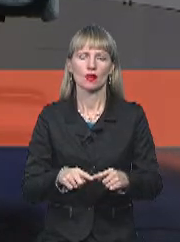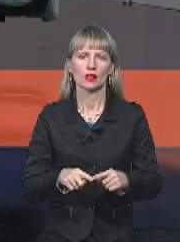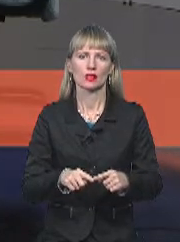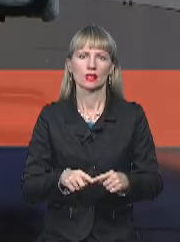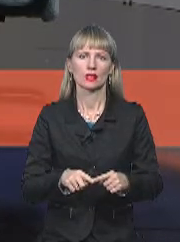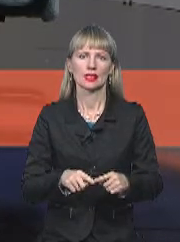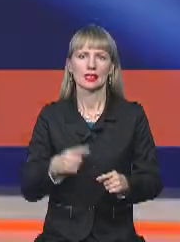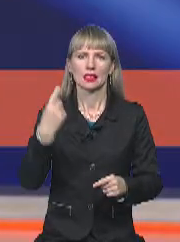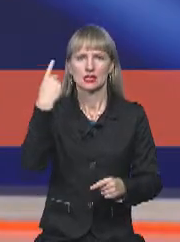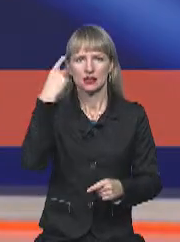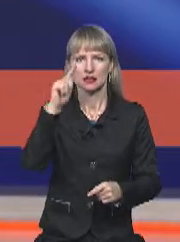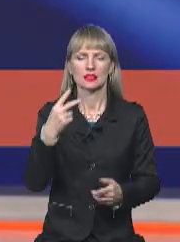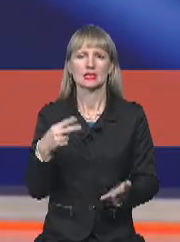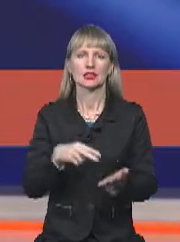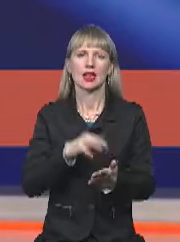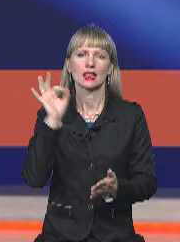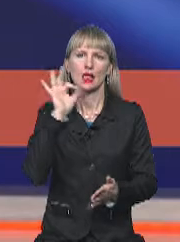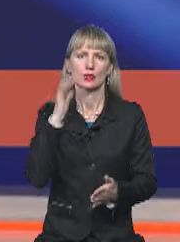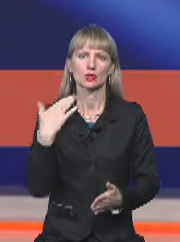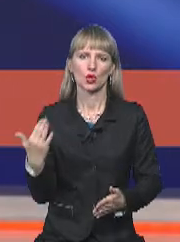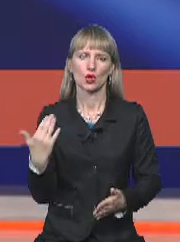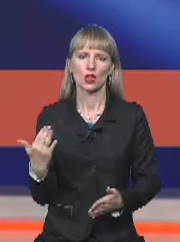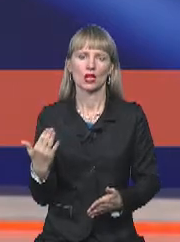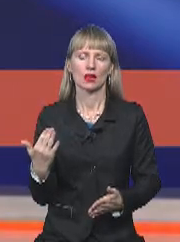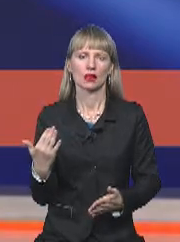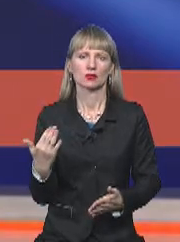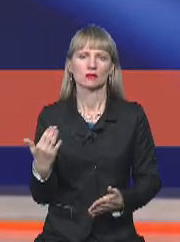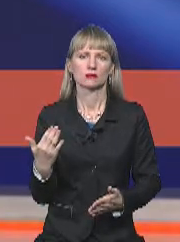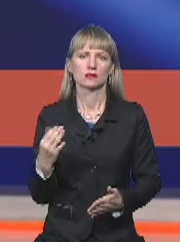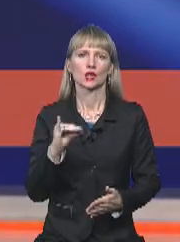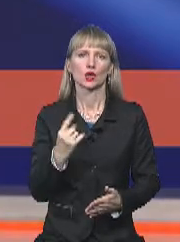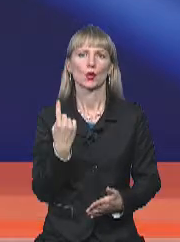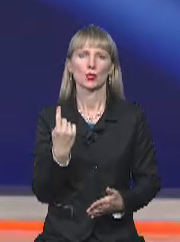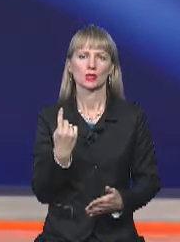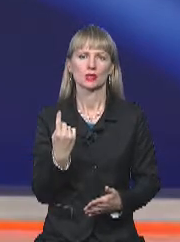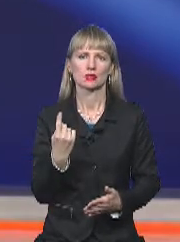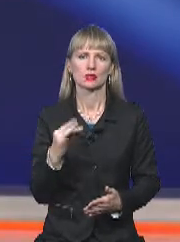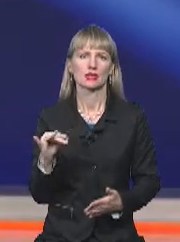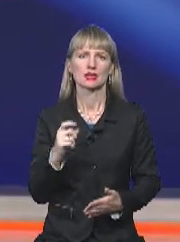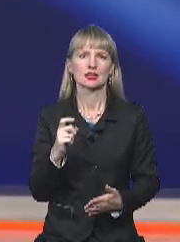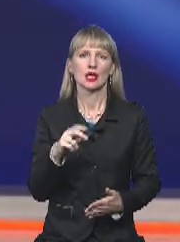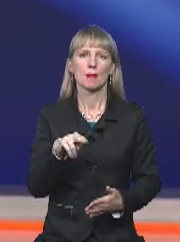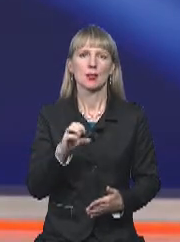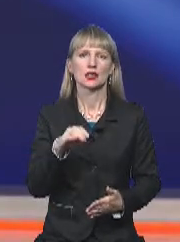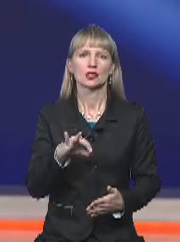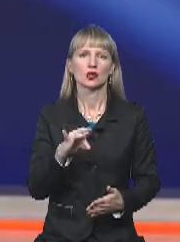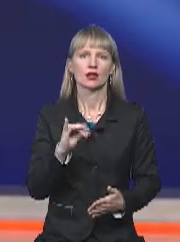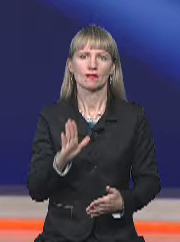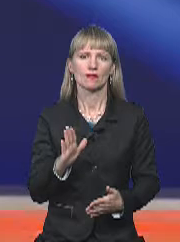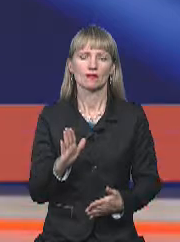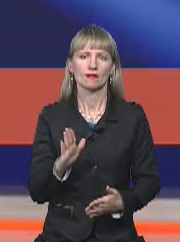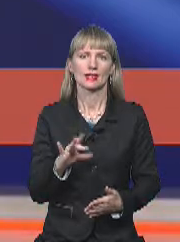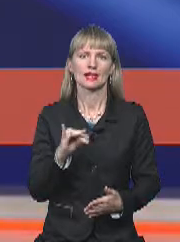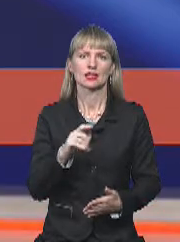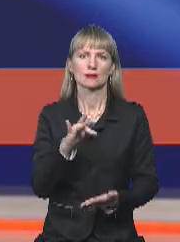ну, ініціаторами стала німецька сторона, да? І один з пасторів